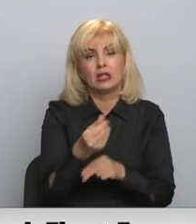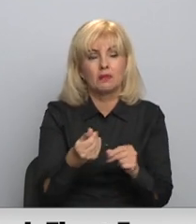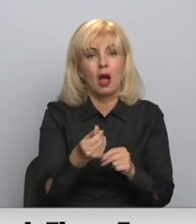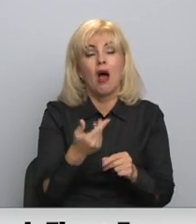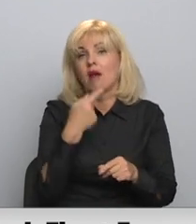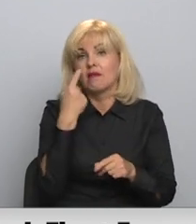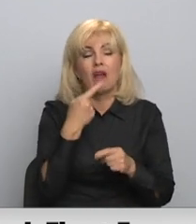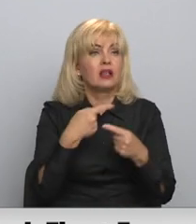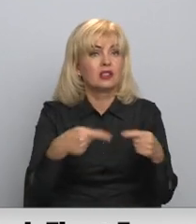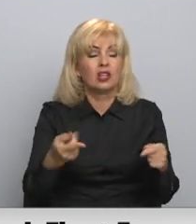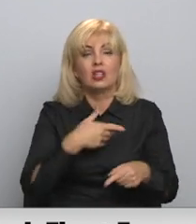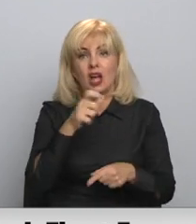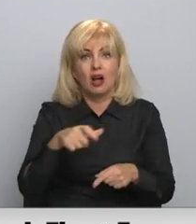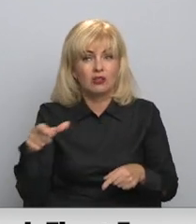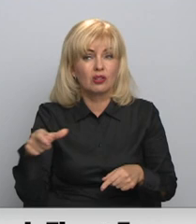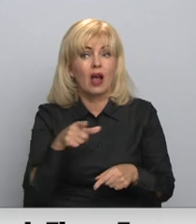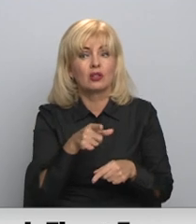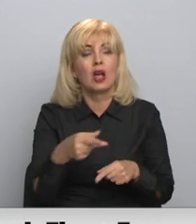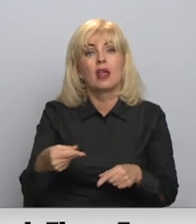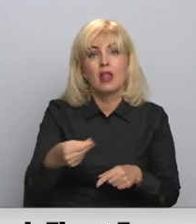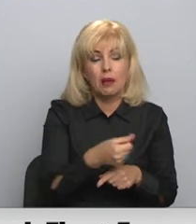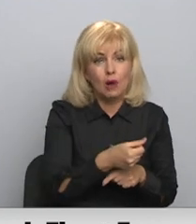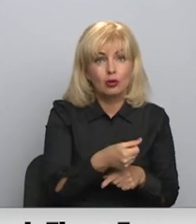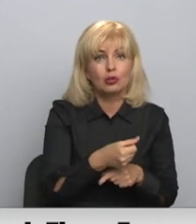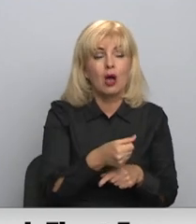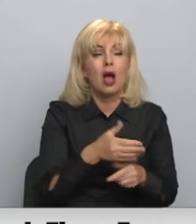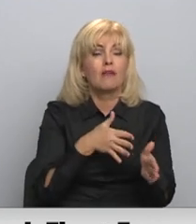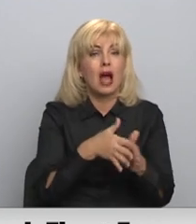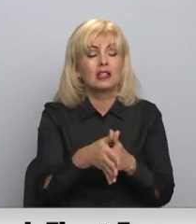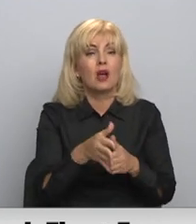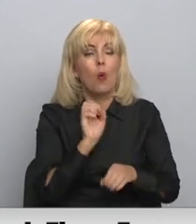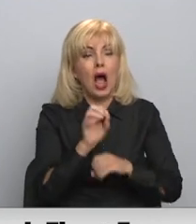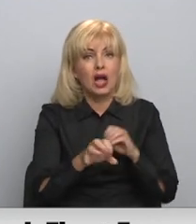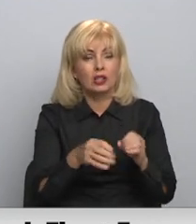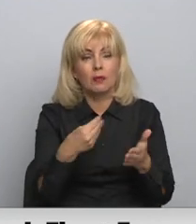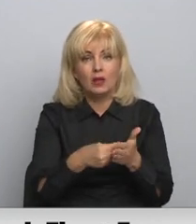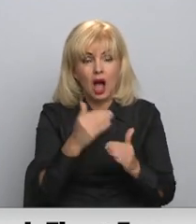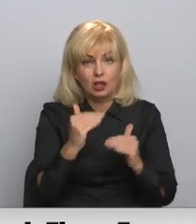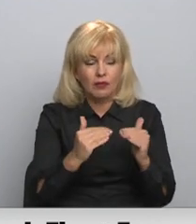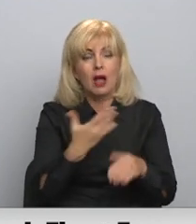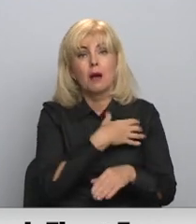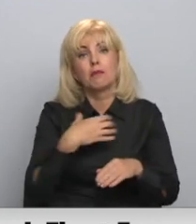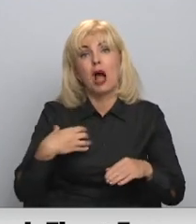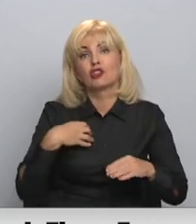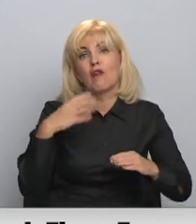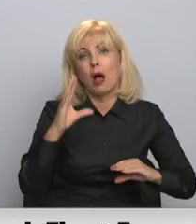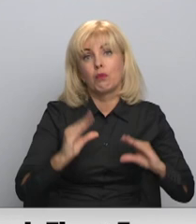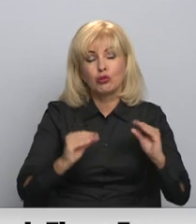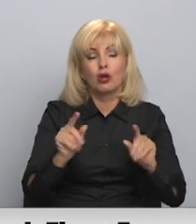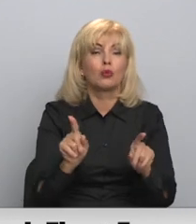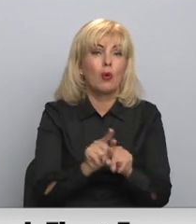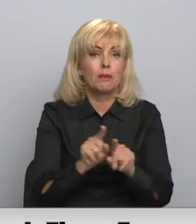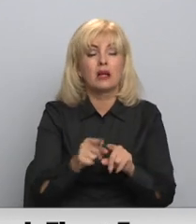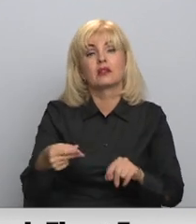paši iedzīvotāji, gala rezultātā viņus nesaks. Vai caur atkrituma tarifu, vai no pašvaldības budžeta, gala rezultātā šā vai tā